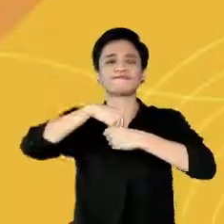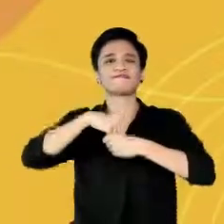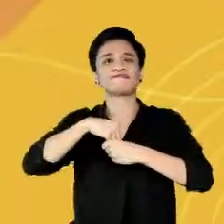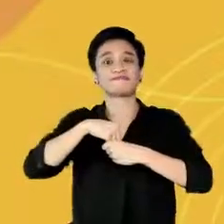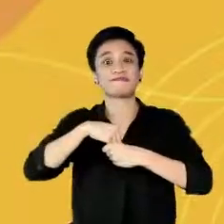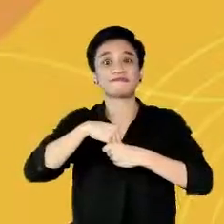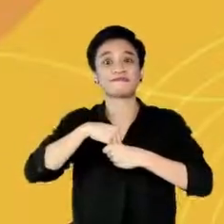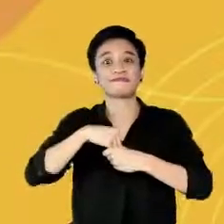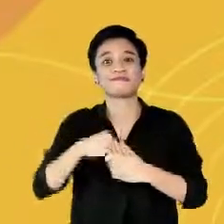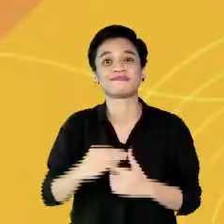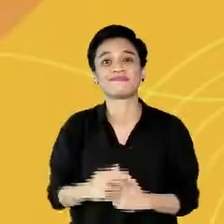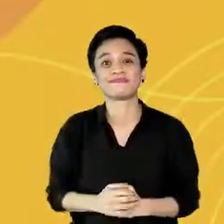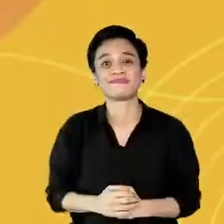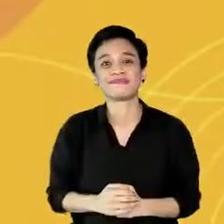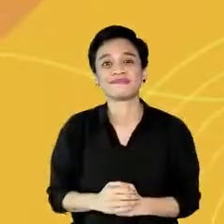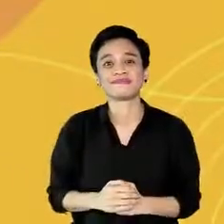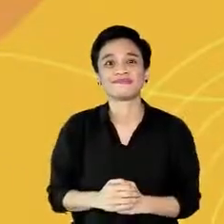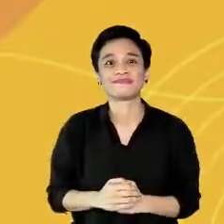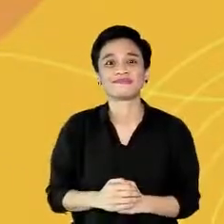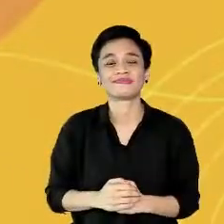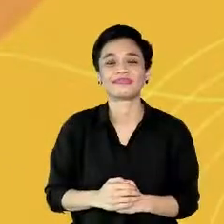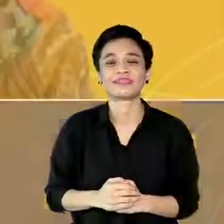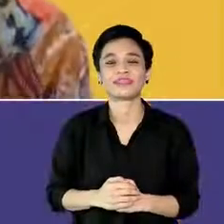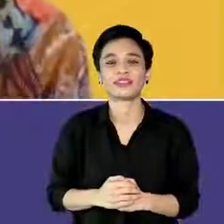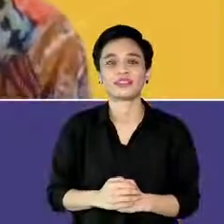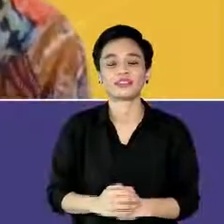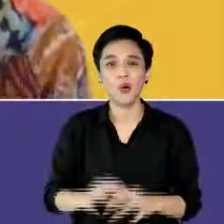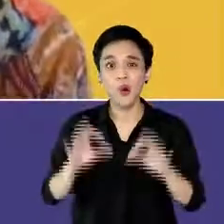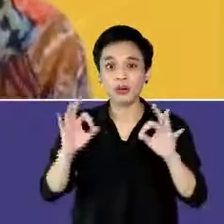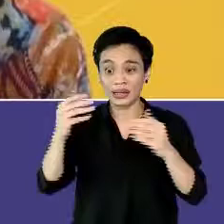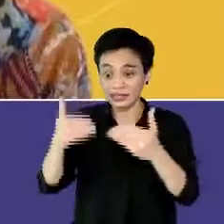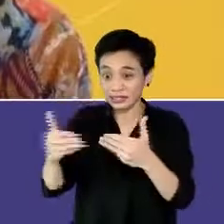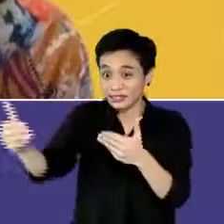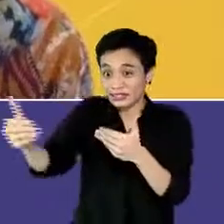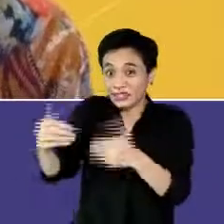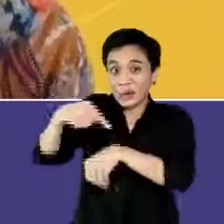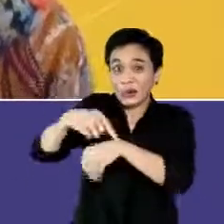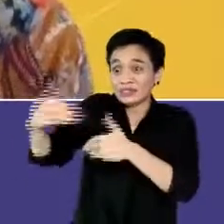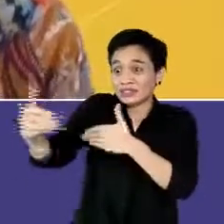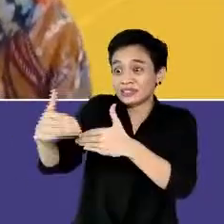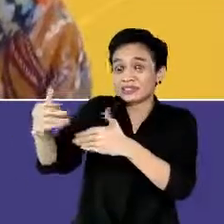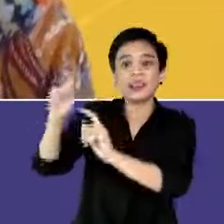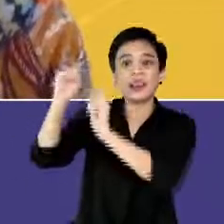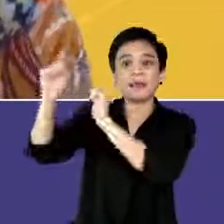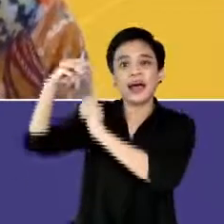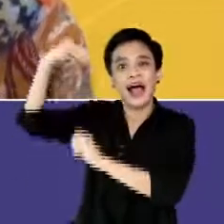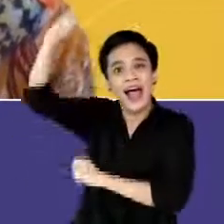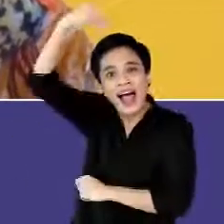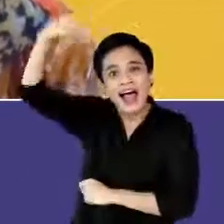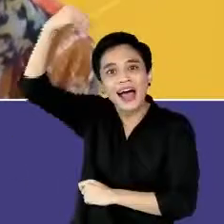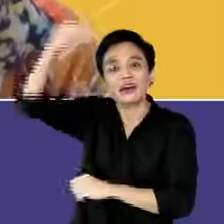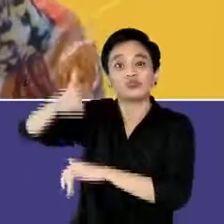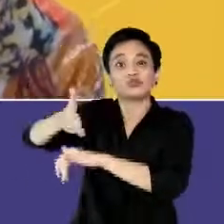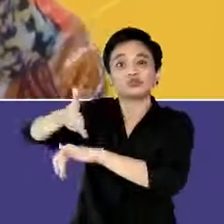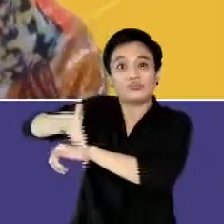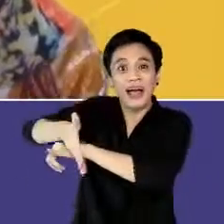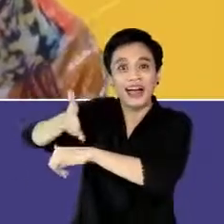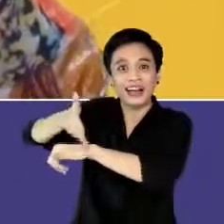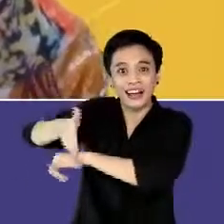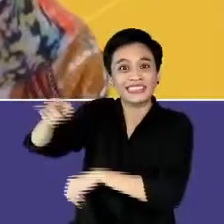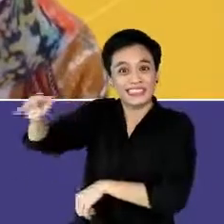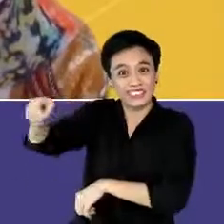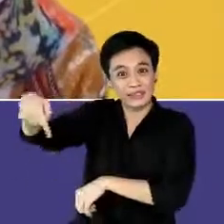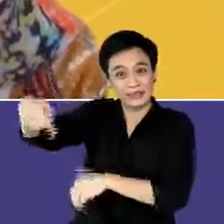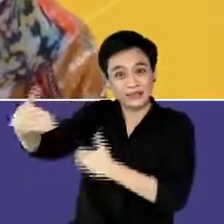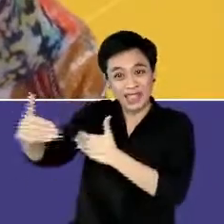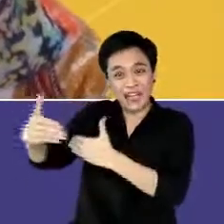oke bagi ibu ini mengenai jelang hari raya Qurban ini ada langkah tertentu lagi Bu untuk pembatasan di